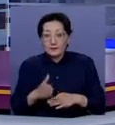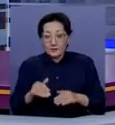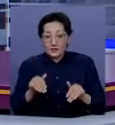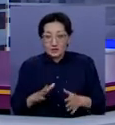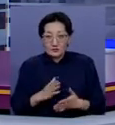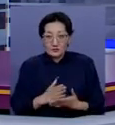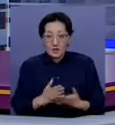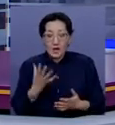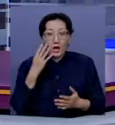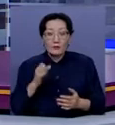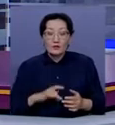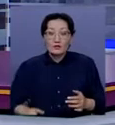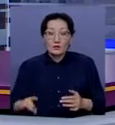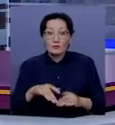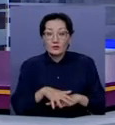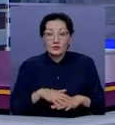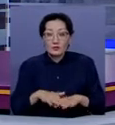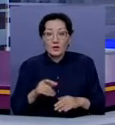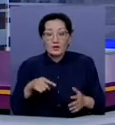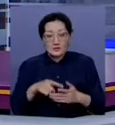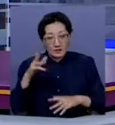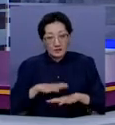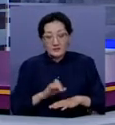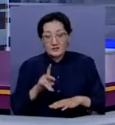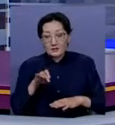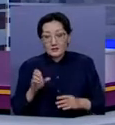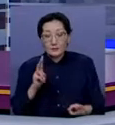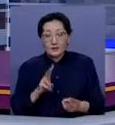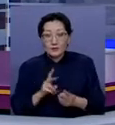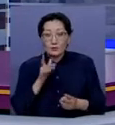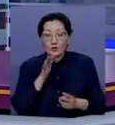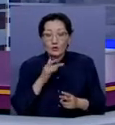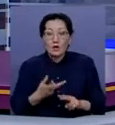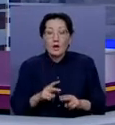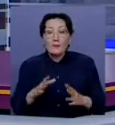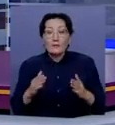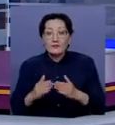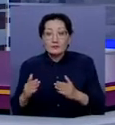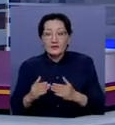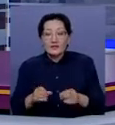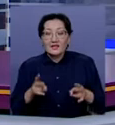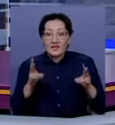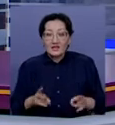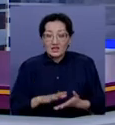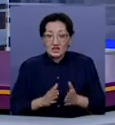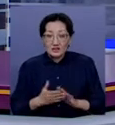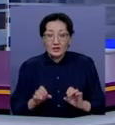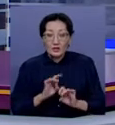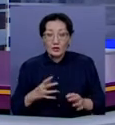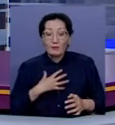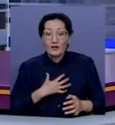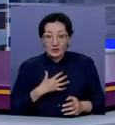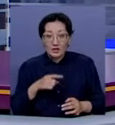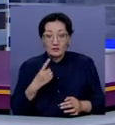шешіліп келеді. Алмалы ауданы тұрғындары қала әкімі Бақытжан Сағынтаевпен кездескен кезде баспаналарын апатты жағдайда екенін айтып